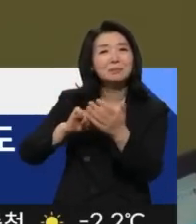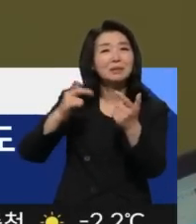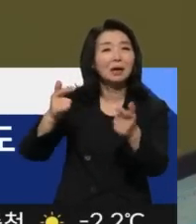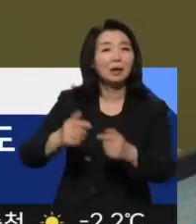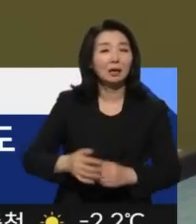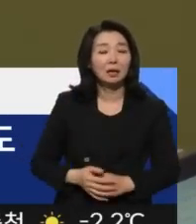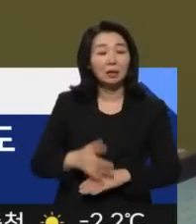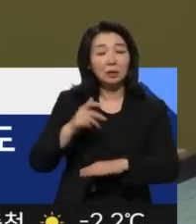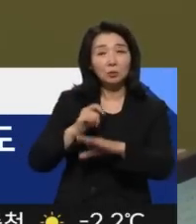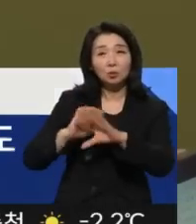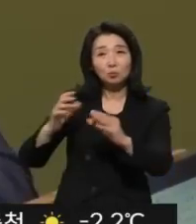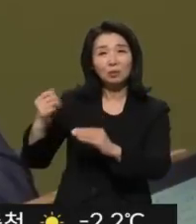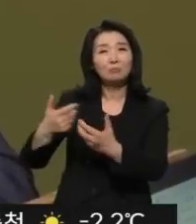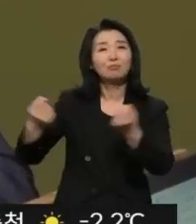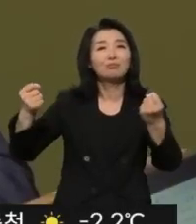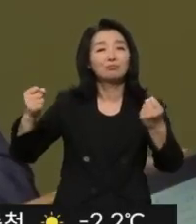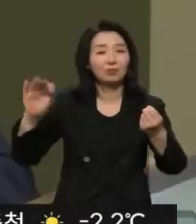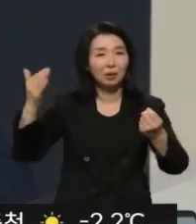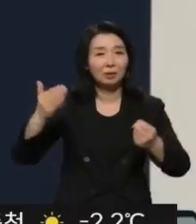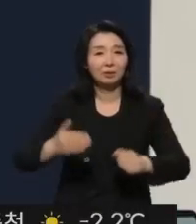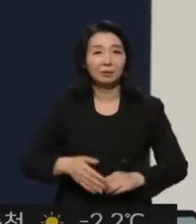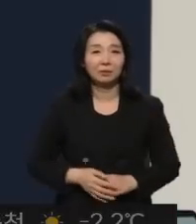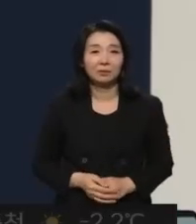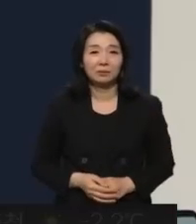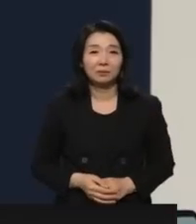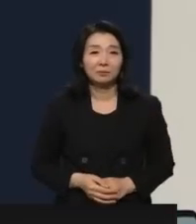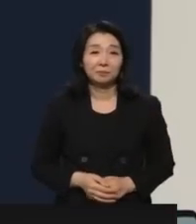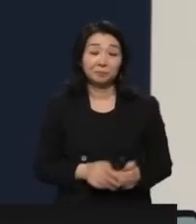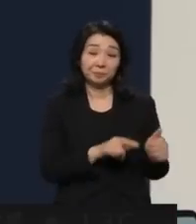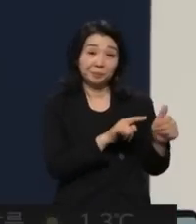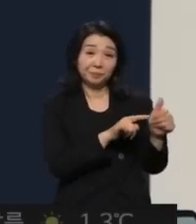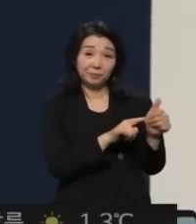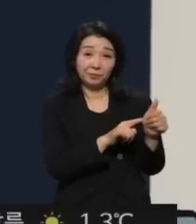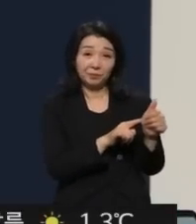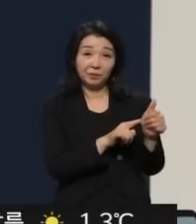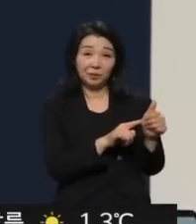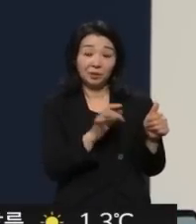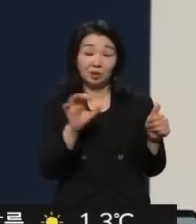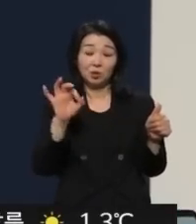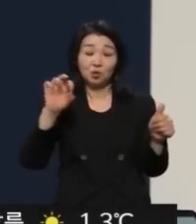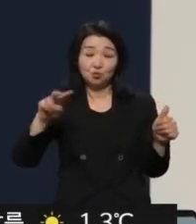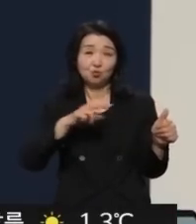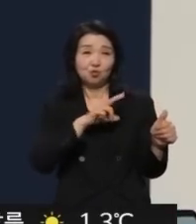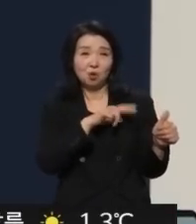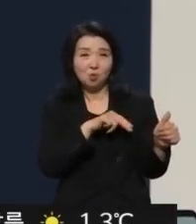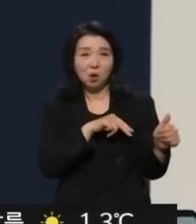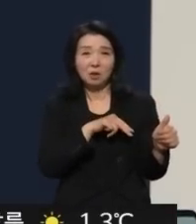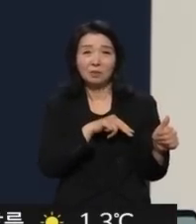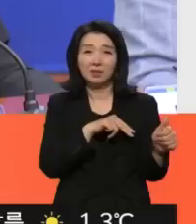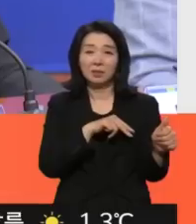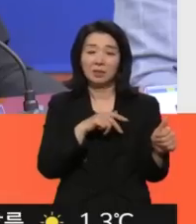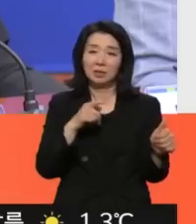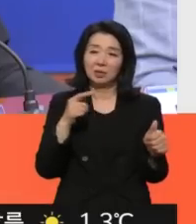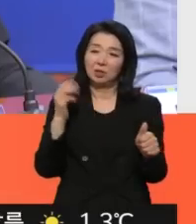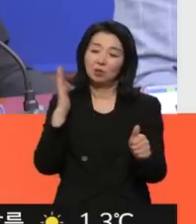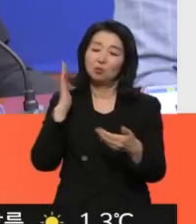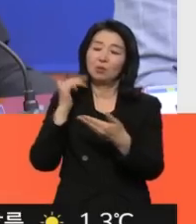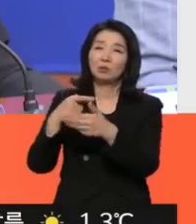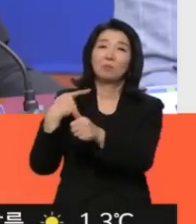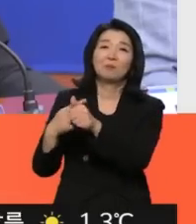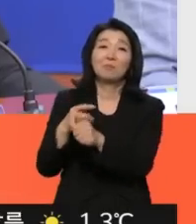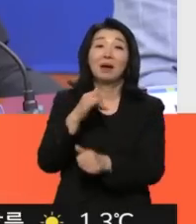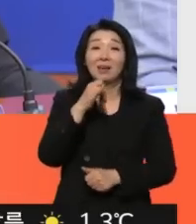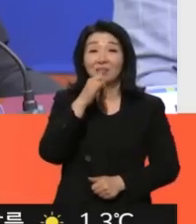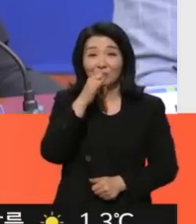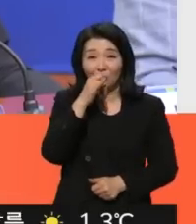저기는 분열될 수밖에 없어요. 네, 송 전 대표는 유 전 의원은 가장 강력하게 윤 대통령을 비판하고 있는 거 아니겠나.